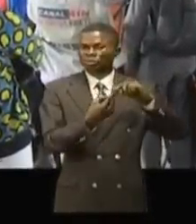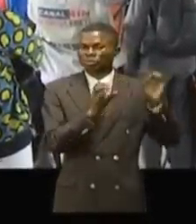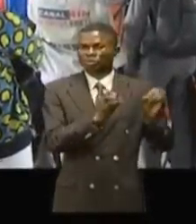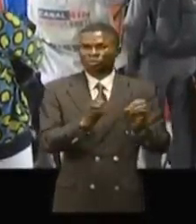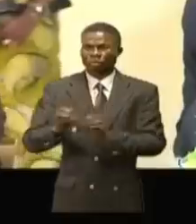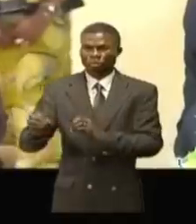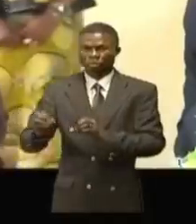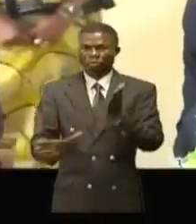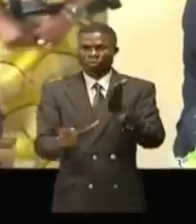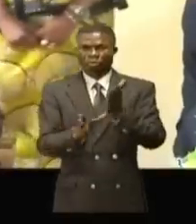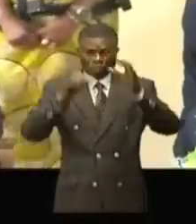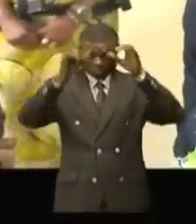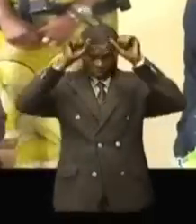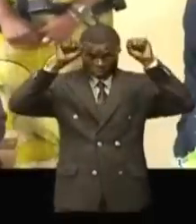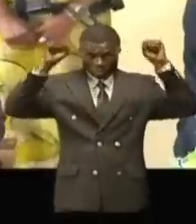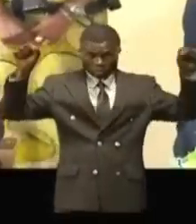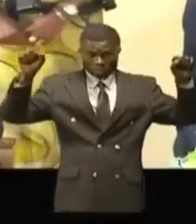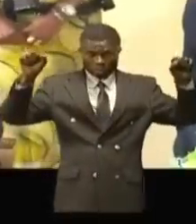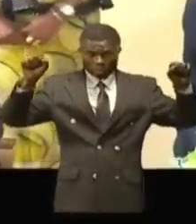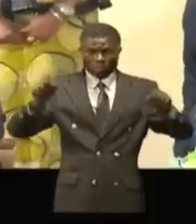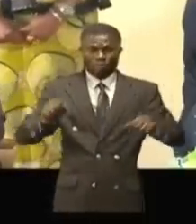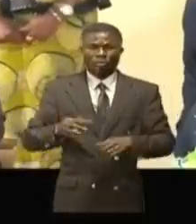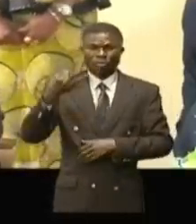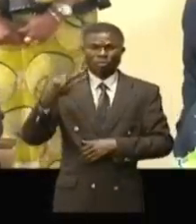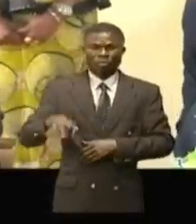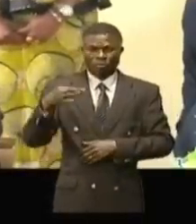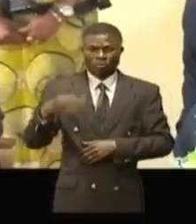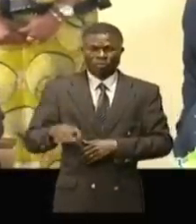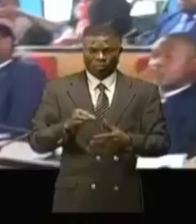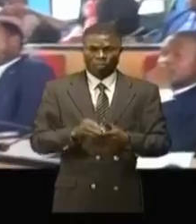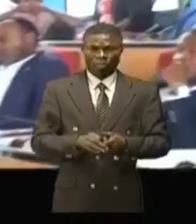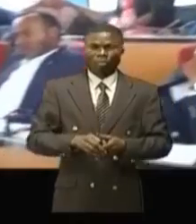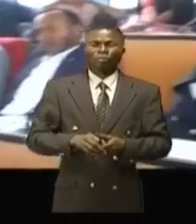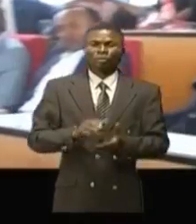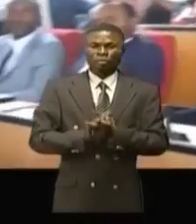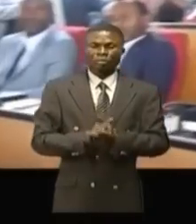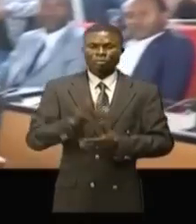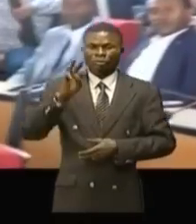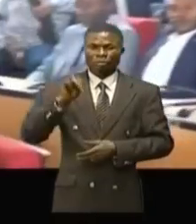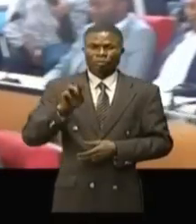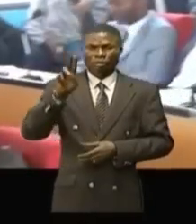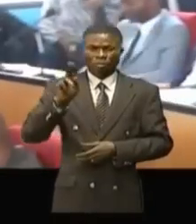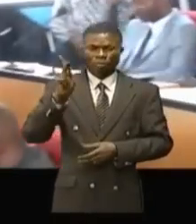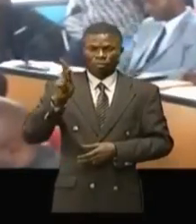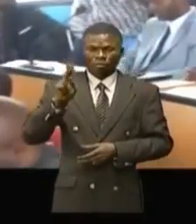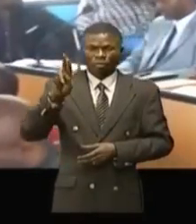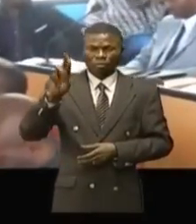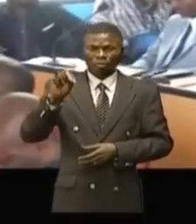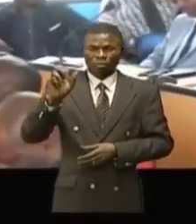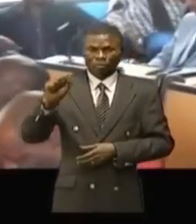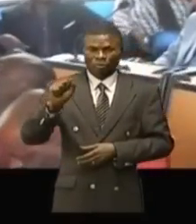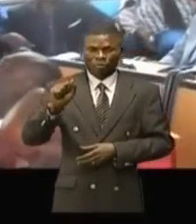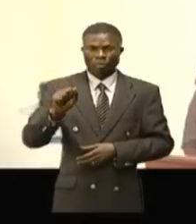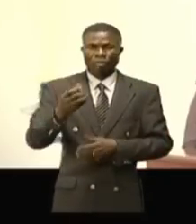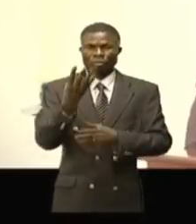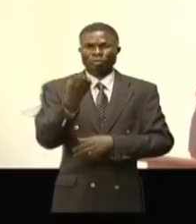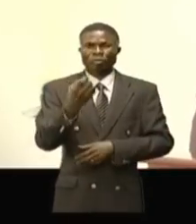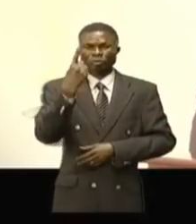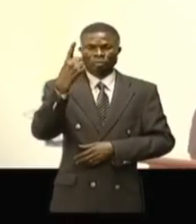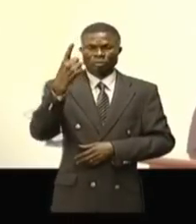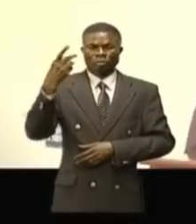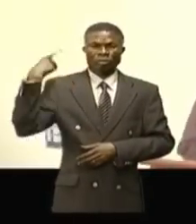par le vice-président Francis Tshibalabala Mukunai. Sur les 41 députés